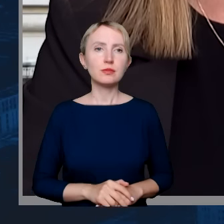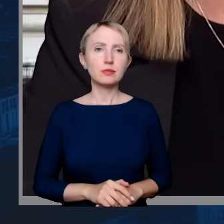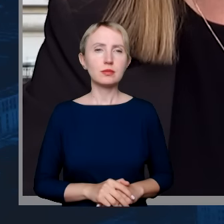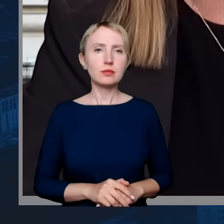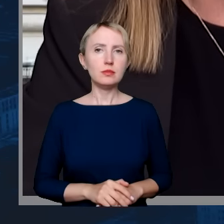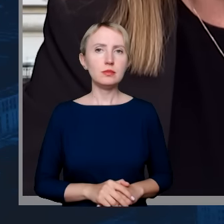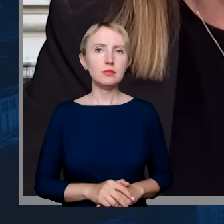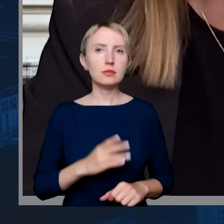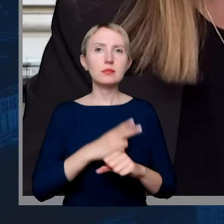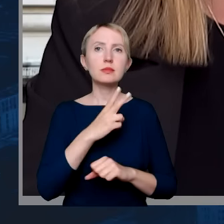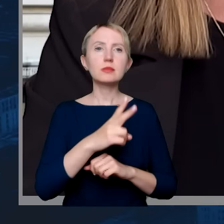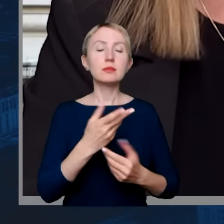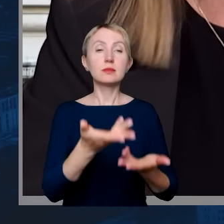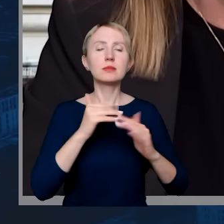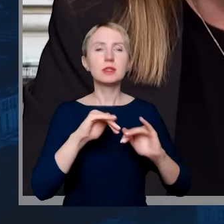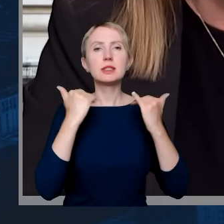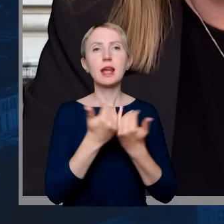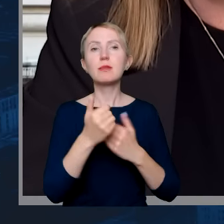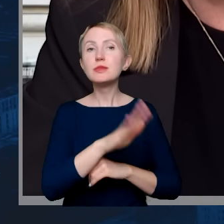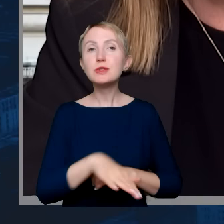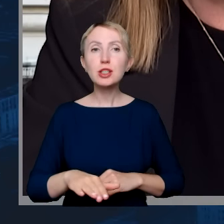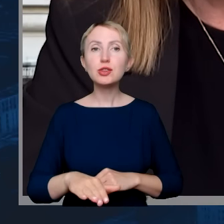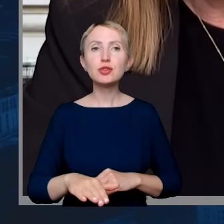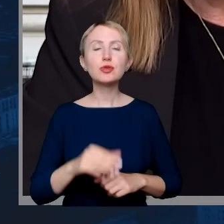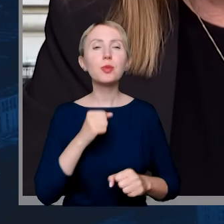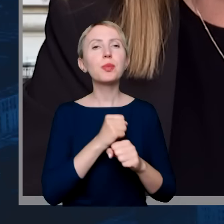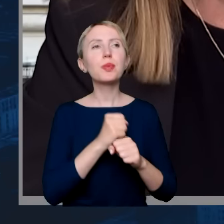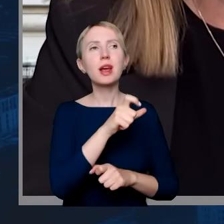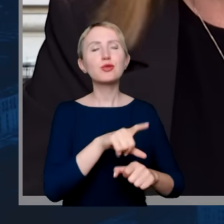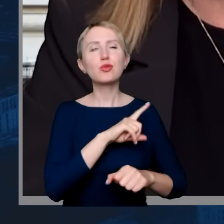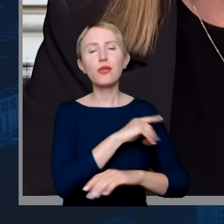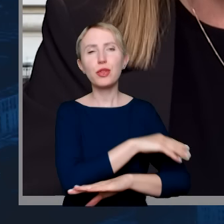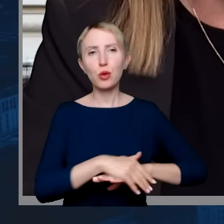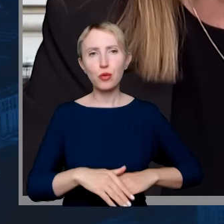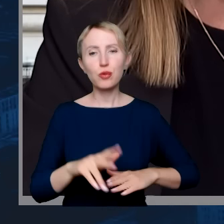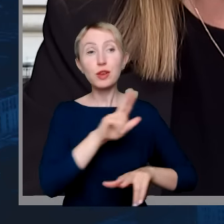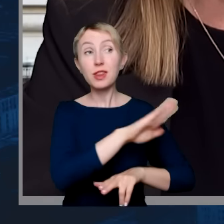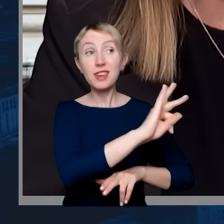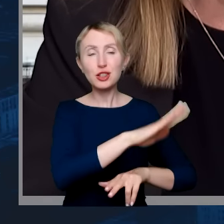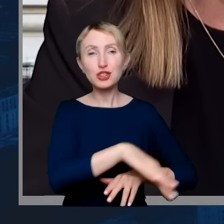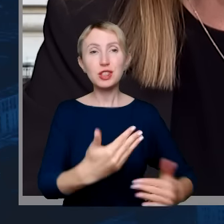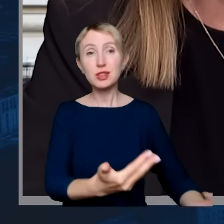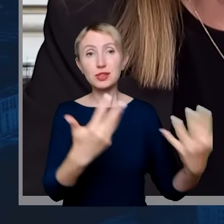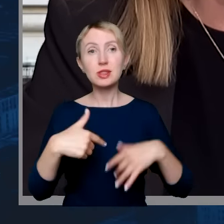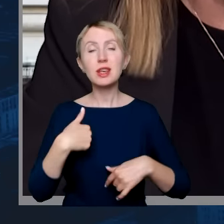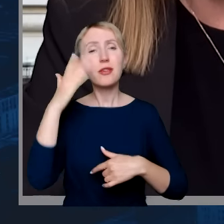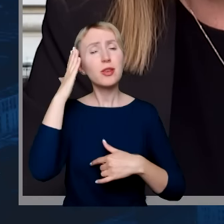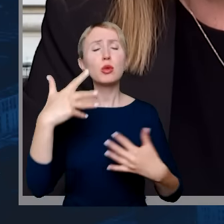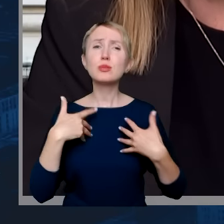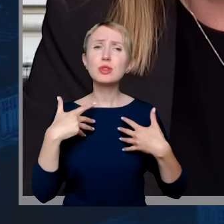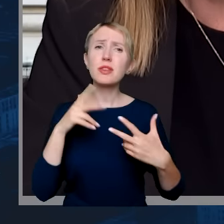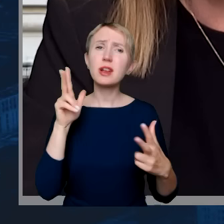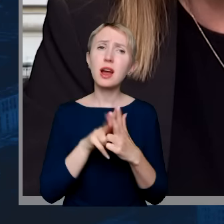Gościłam w Sejmie dzieci funkcjonariuszy i ja wiem, jak oni wszyscy bardzo przeżywali ten atak, jak